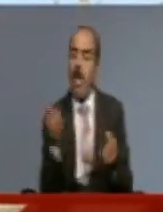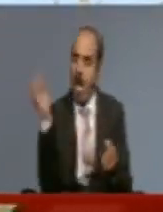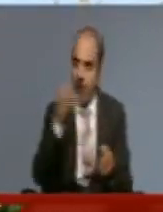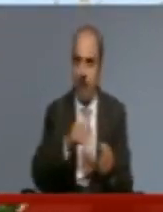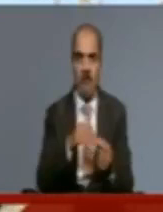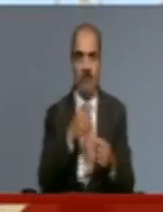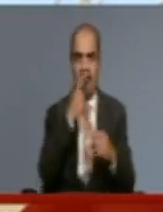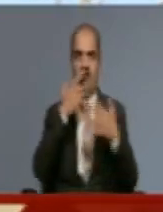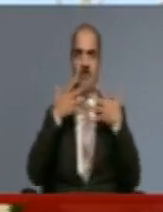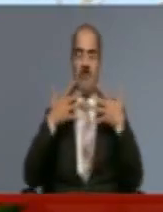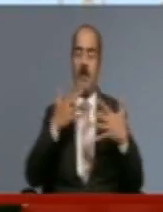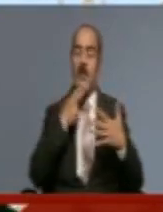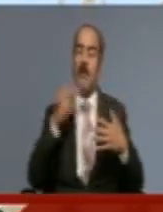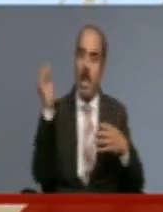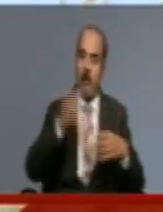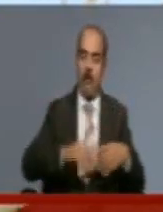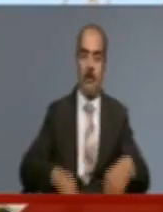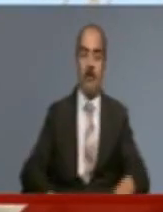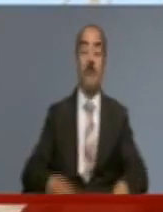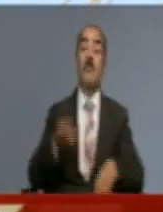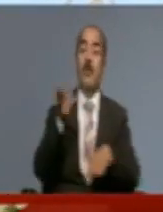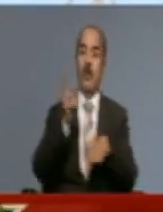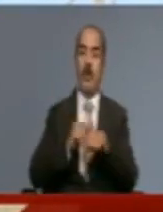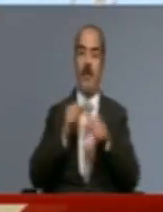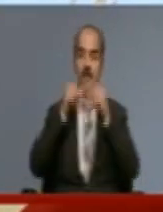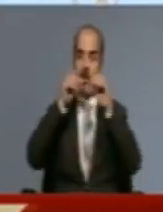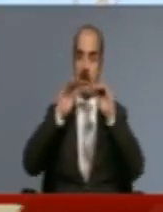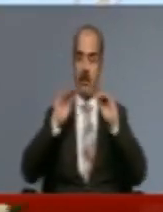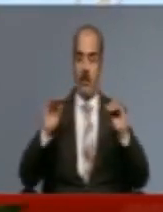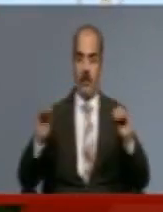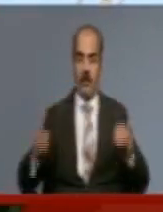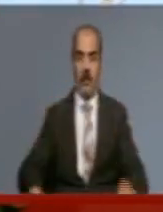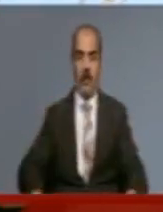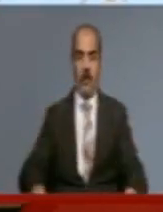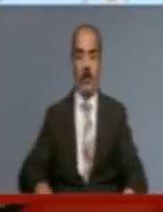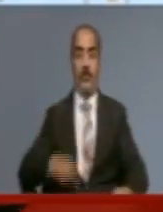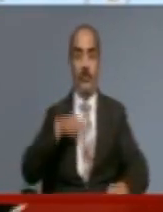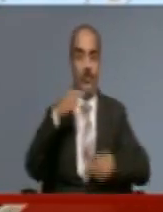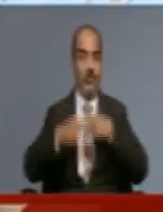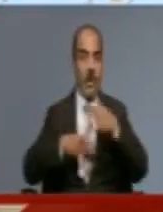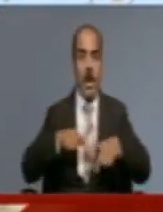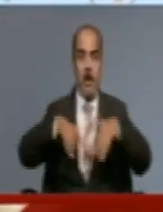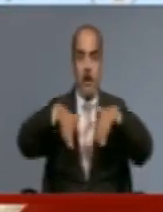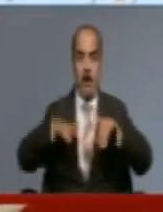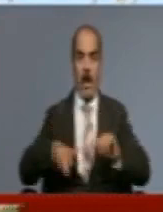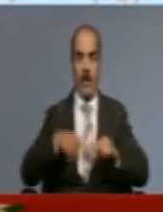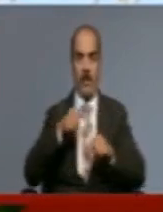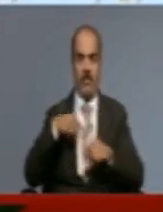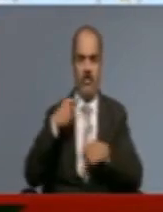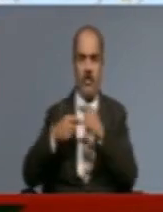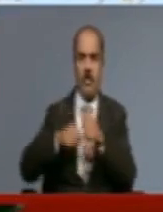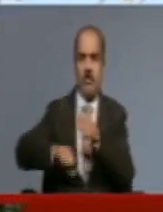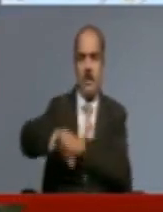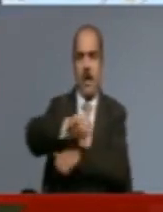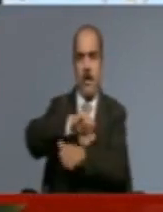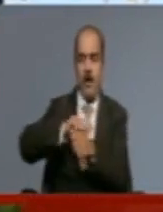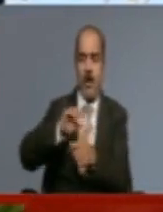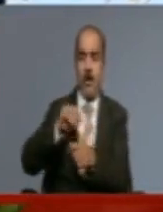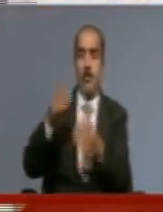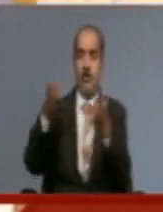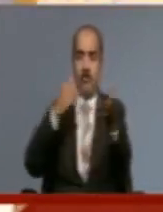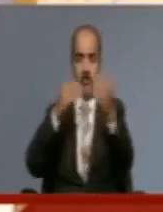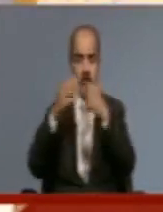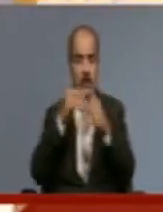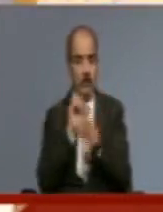الخضراء. وفيما يتعلق بالتوعية، يواصل المجلس جلسات الدوار وبرامج ومعسكرات